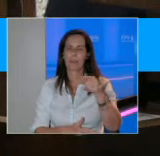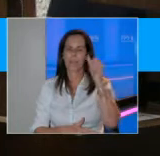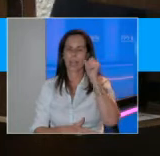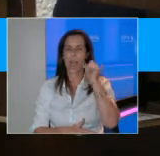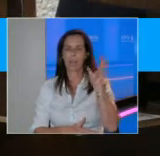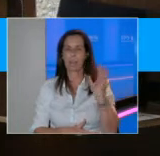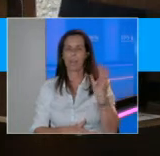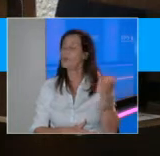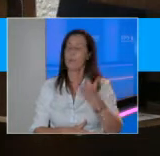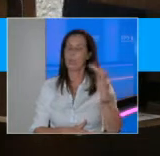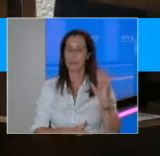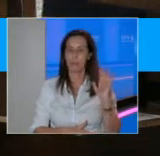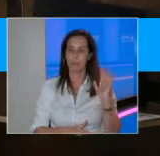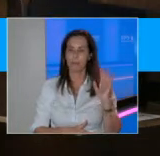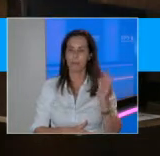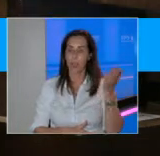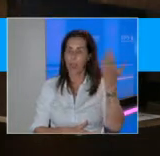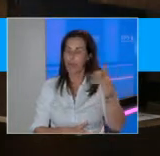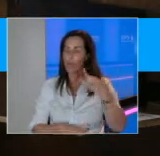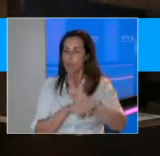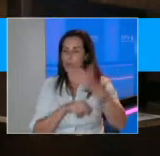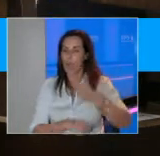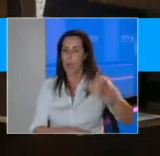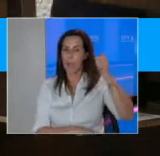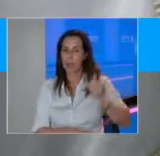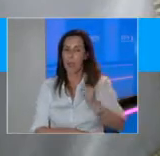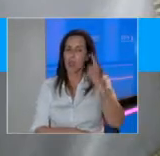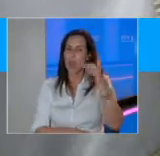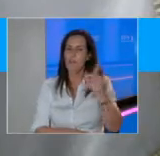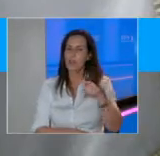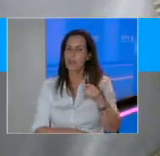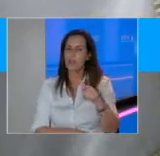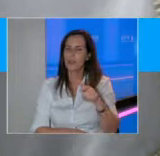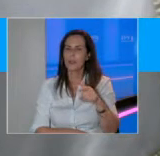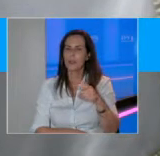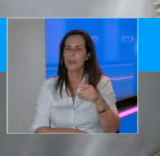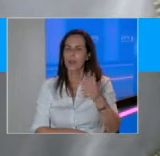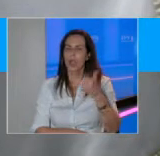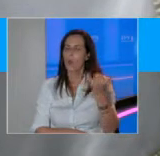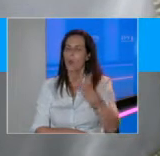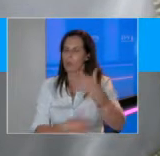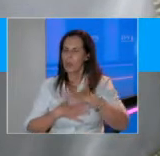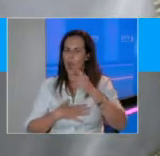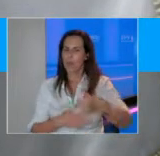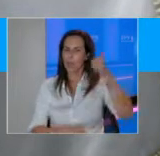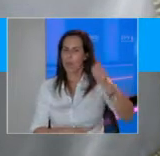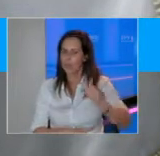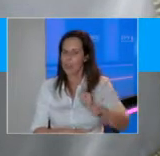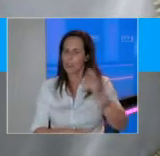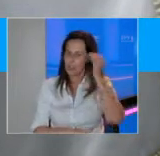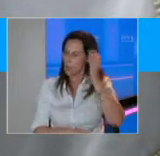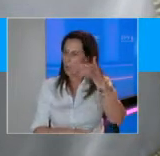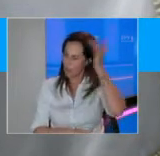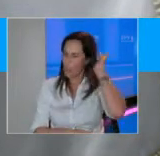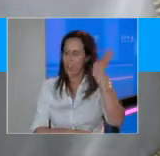מגבי אשכנזי. עוד שהיה רמטכ"ל. אני לא יודע למה, יש לו חולשה בדרך כלל לרמטכ"לים. אני זוכר את זה עם איציק מרדכי, אני זוכר את זה עם מופז,